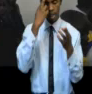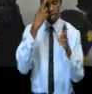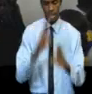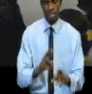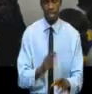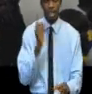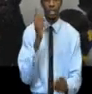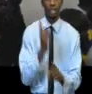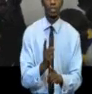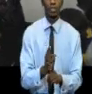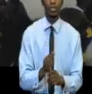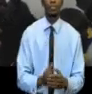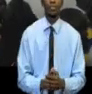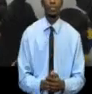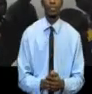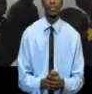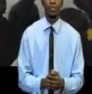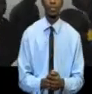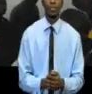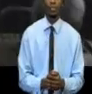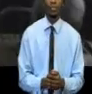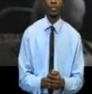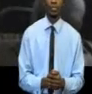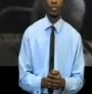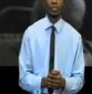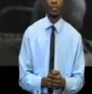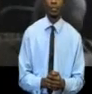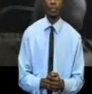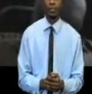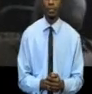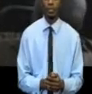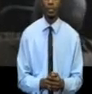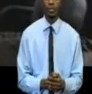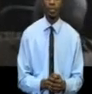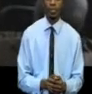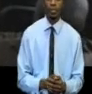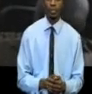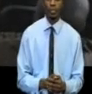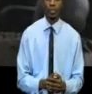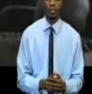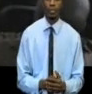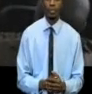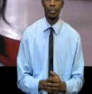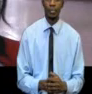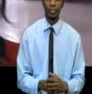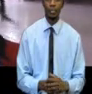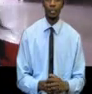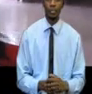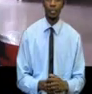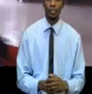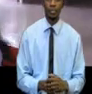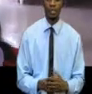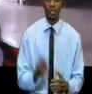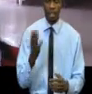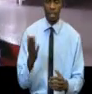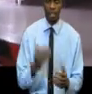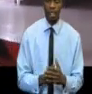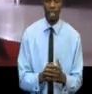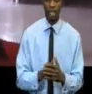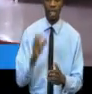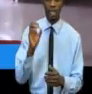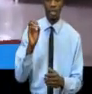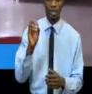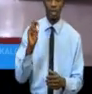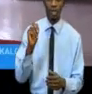juridique. Ces référents à l'espace communautaire de l'OADA, dont la République démocratique du Congo a pris adhésion il y a peu, l'ONEC